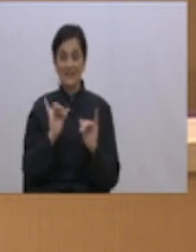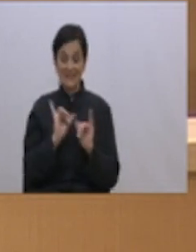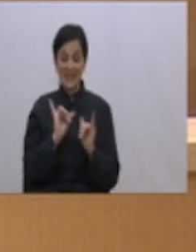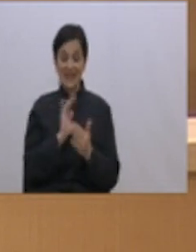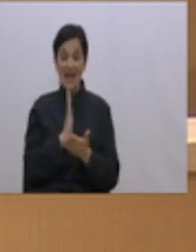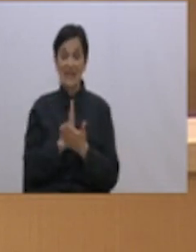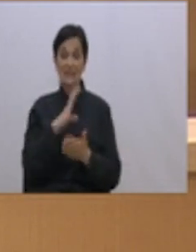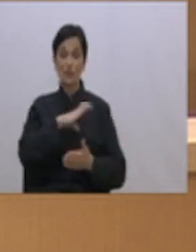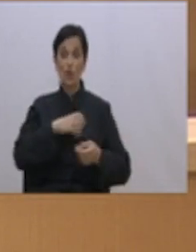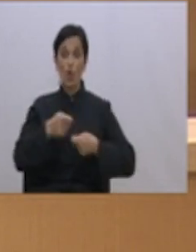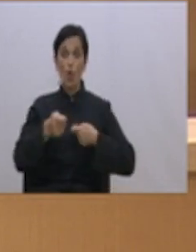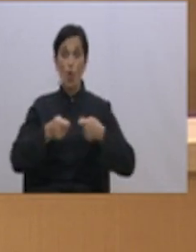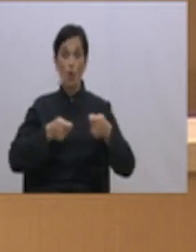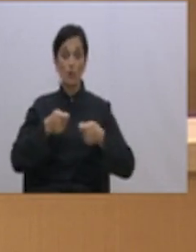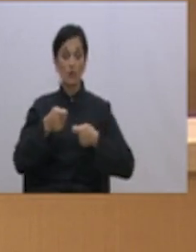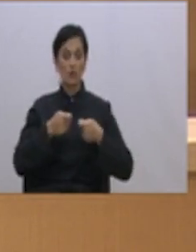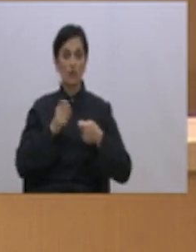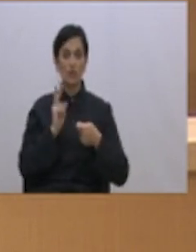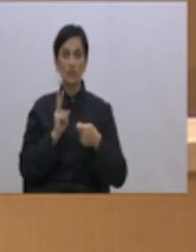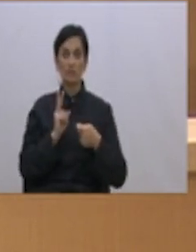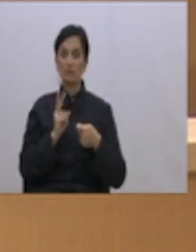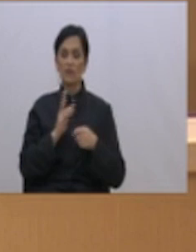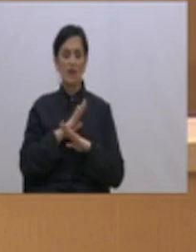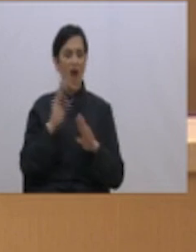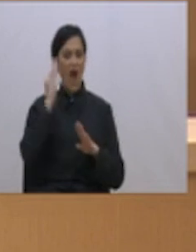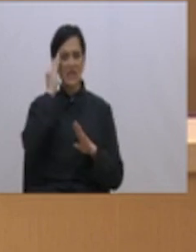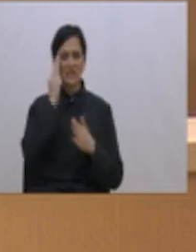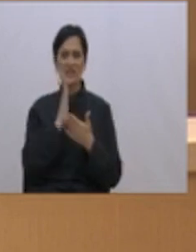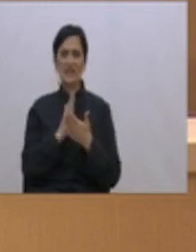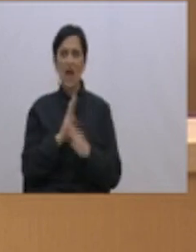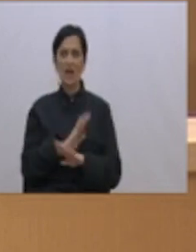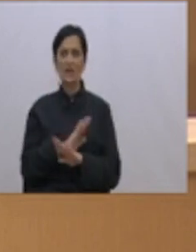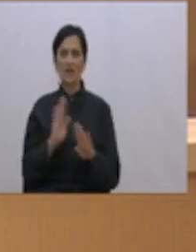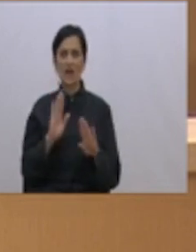არის ოლიგარქიული მართლობა, არავითარი აზრი არ აქვს